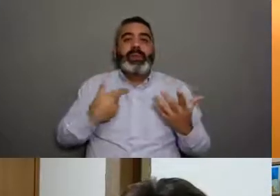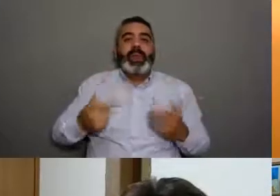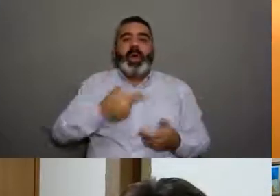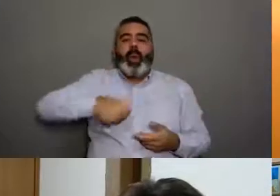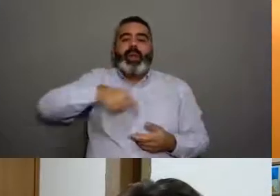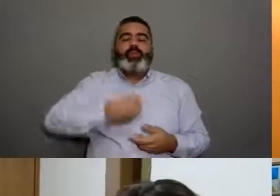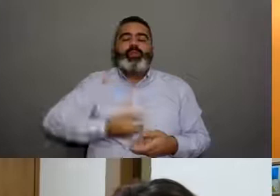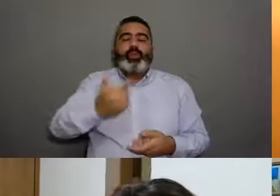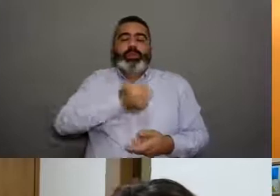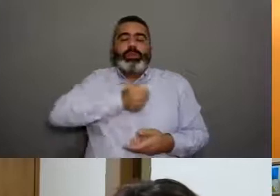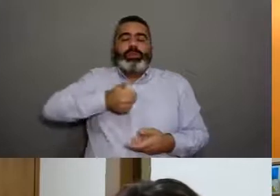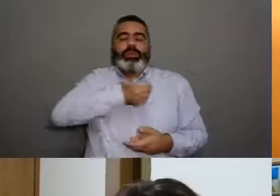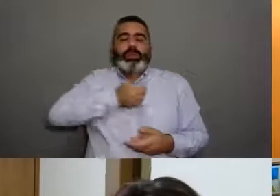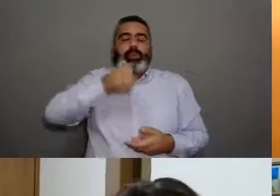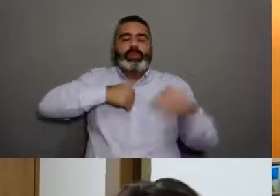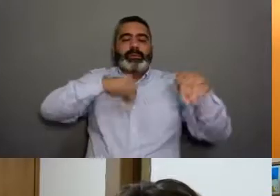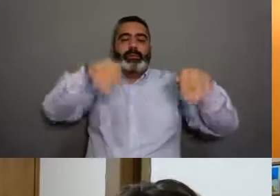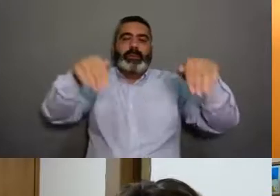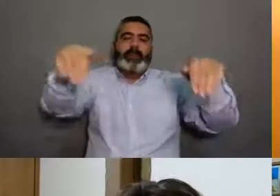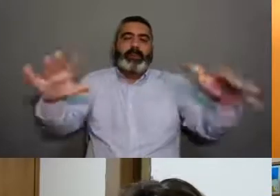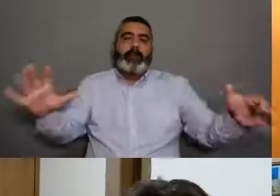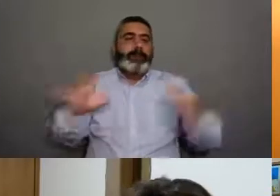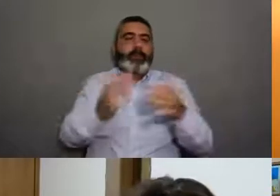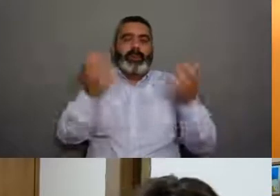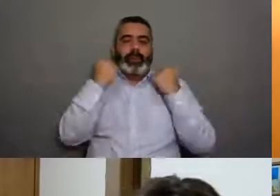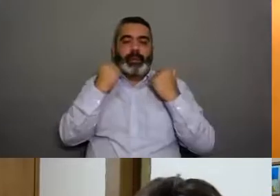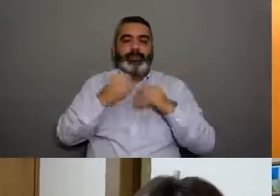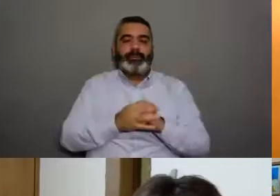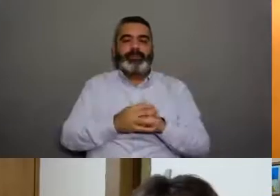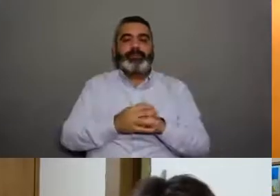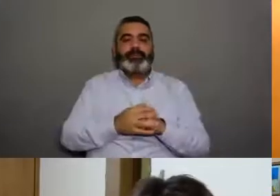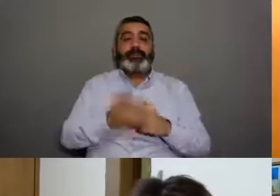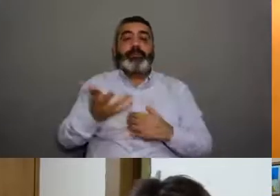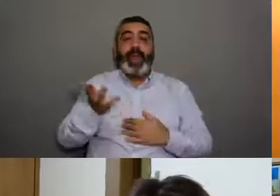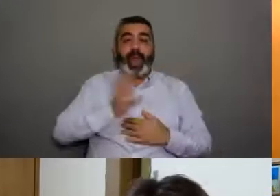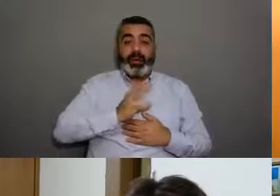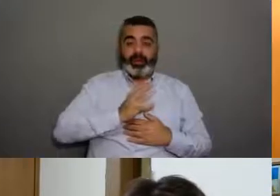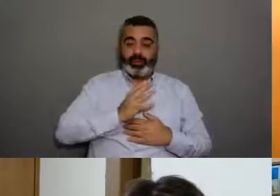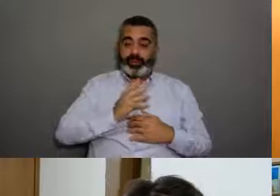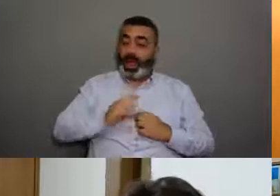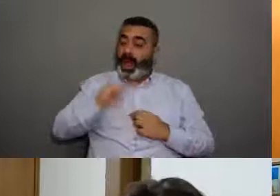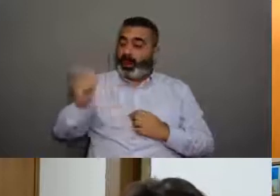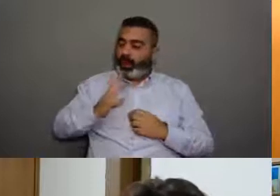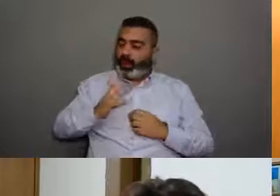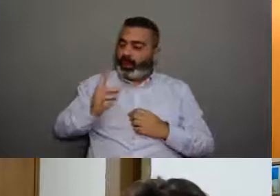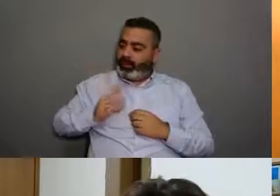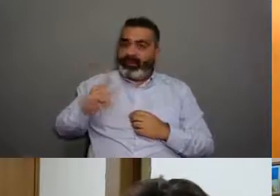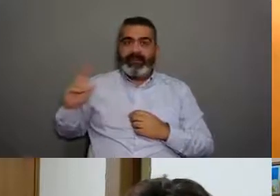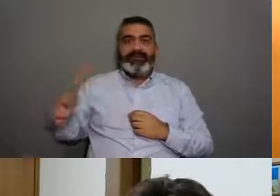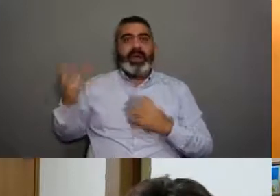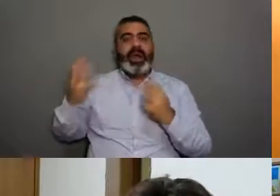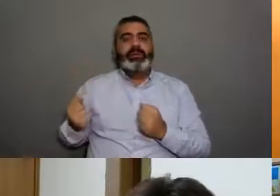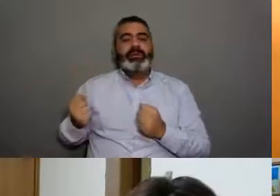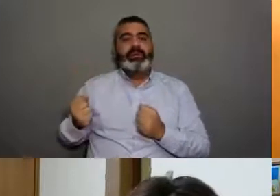μοναξιάς. Όμως, κάθε άνθρωπος είναι όπως και μερικοί άλλοι άνθρωποι, ανάλογα με